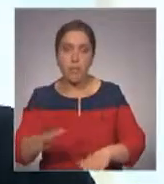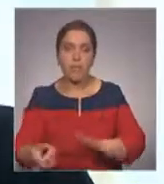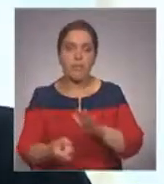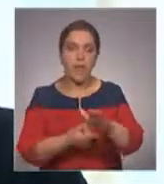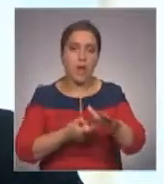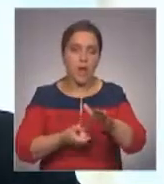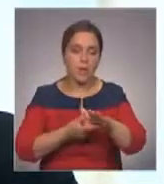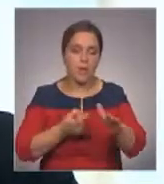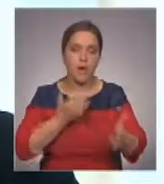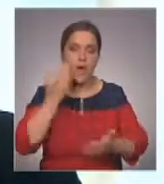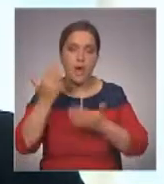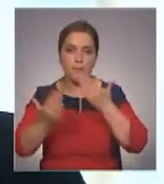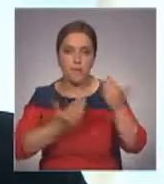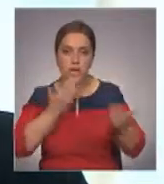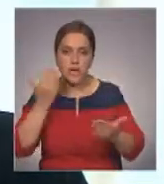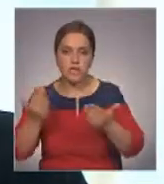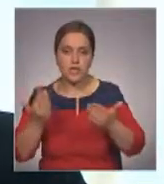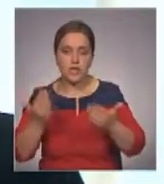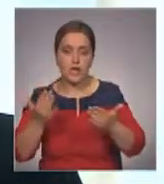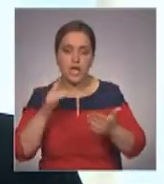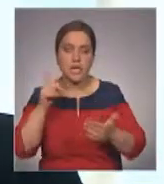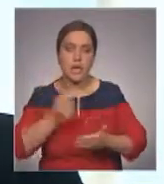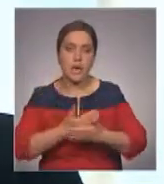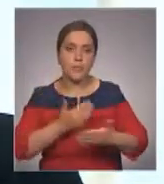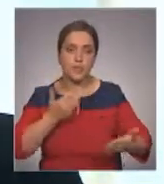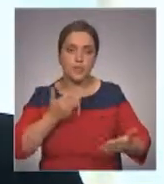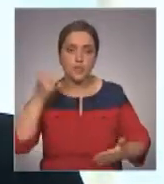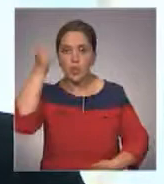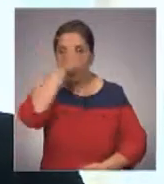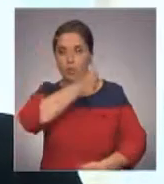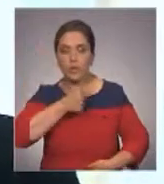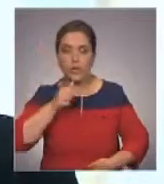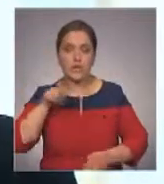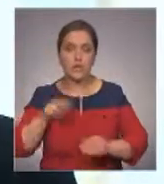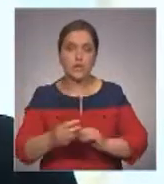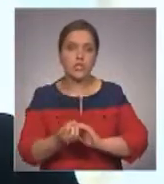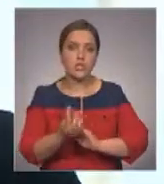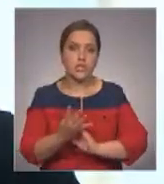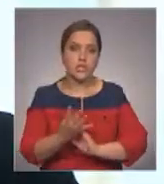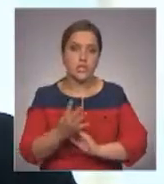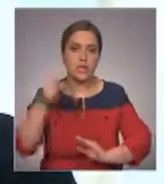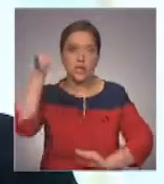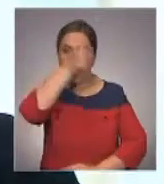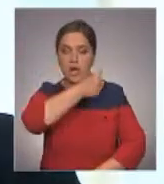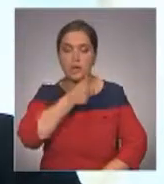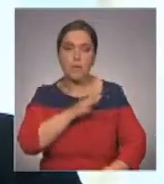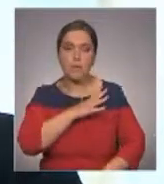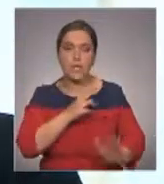опрашиваем. За прошлый год, в 2014 году, было